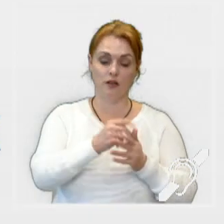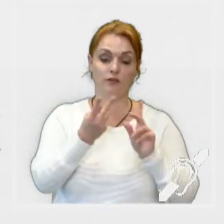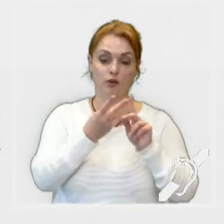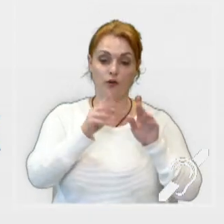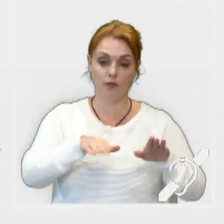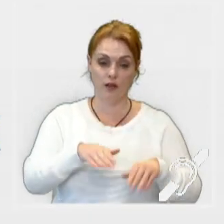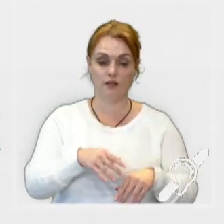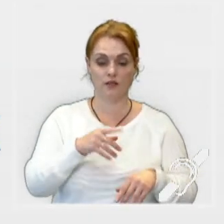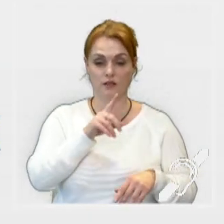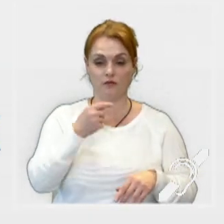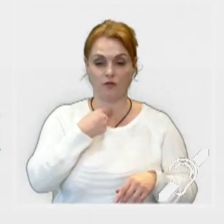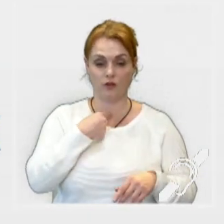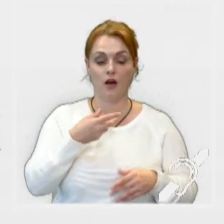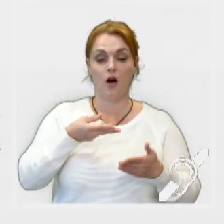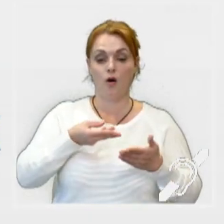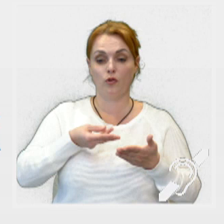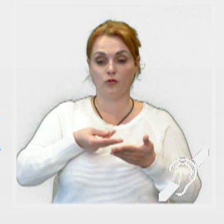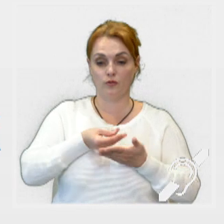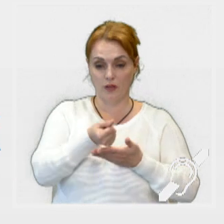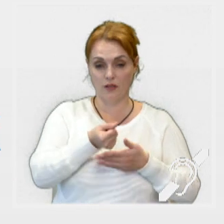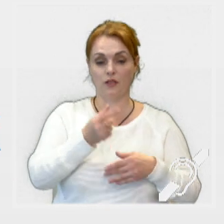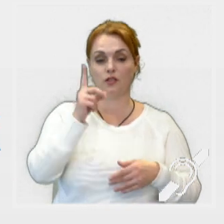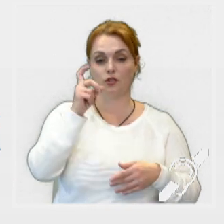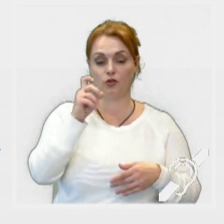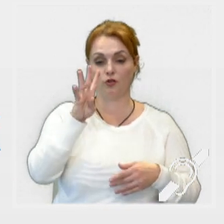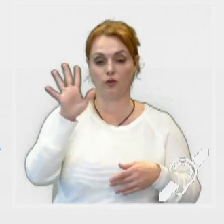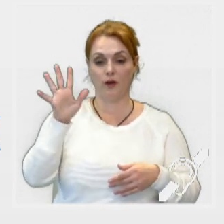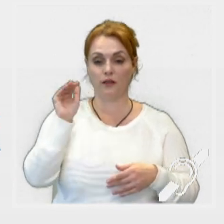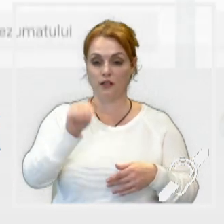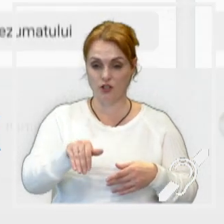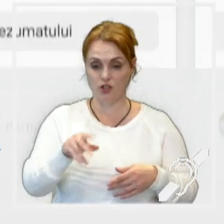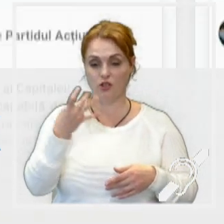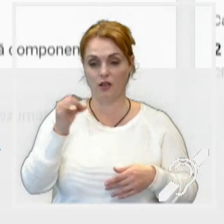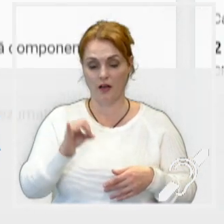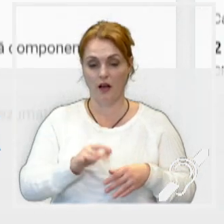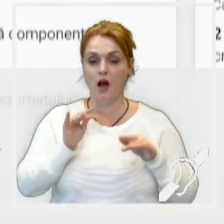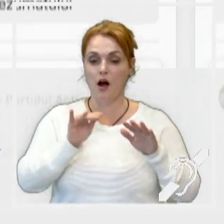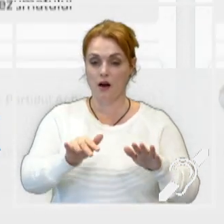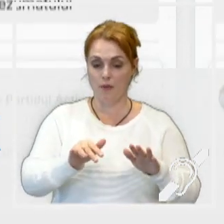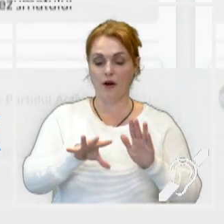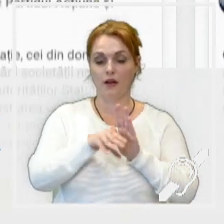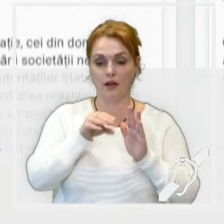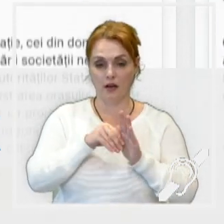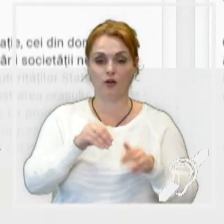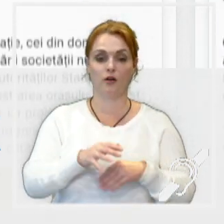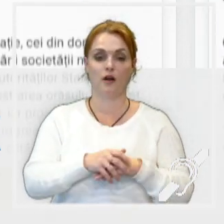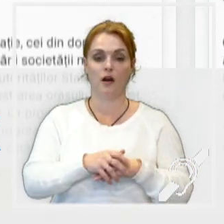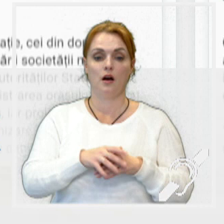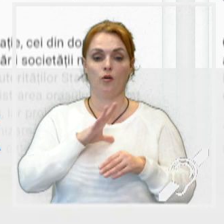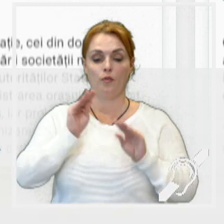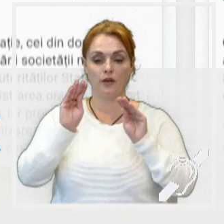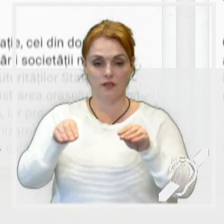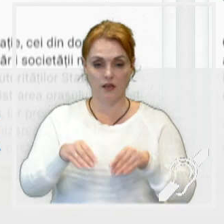voturi acumulate, ar fi achitat peste 145.000 de lei. În campanie electorală, Carp a făcut 124 de